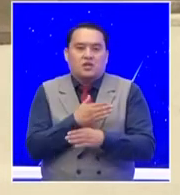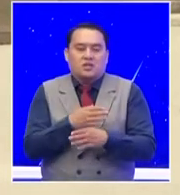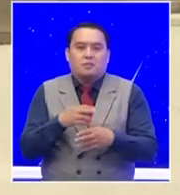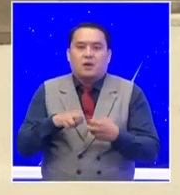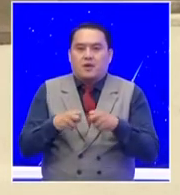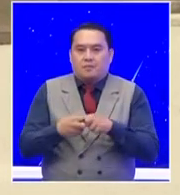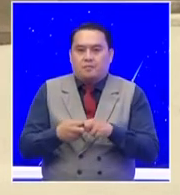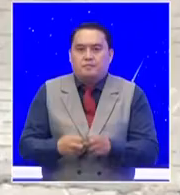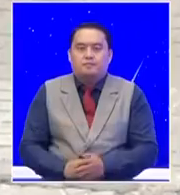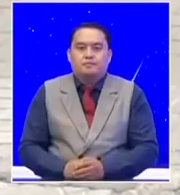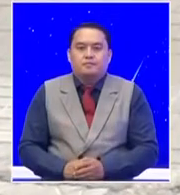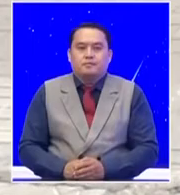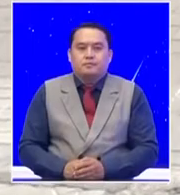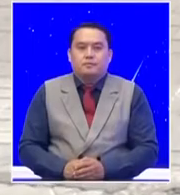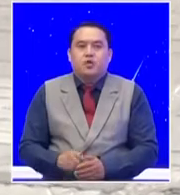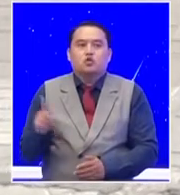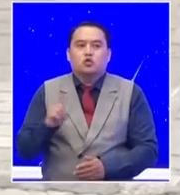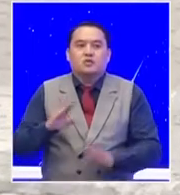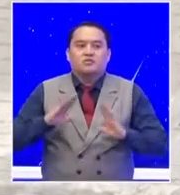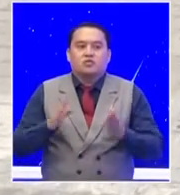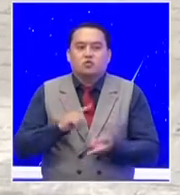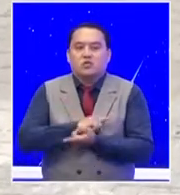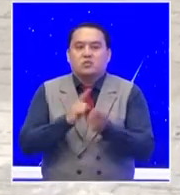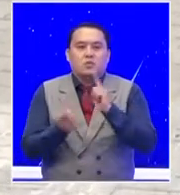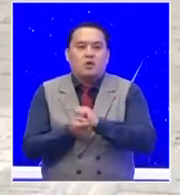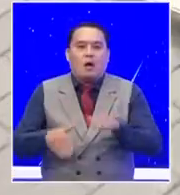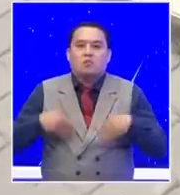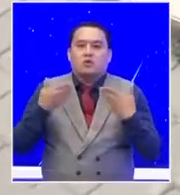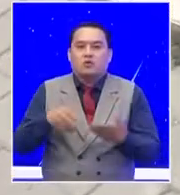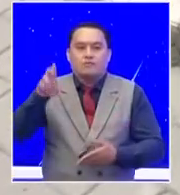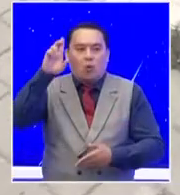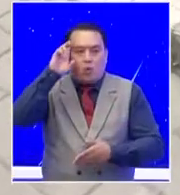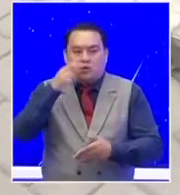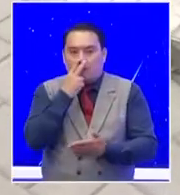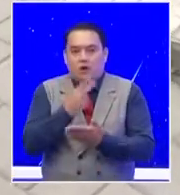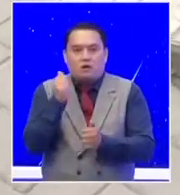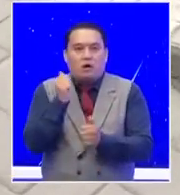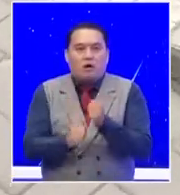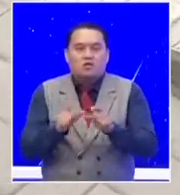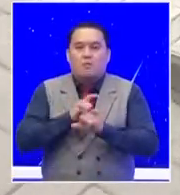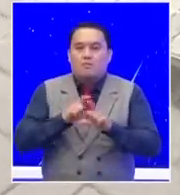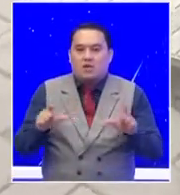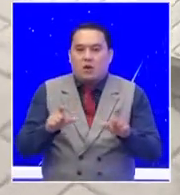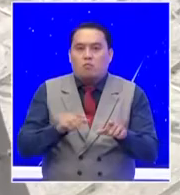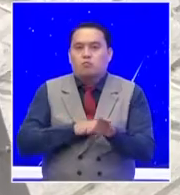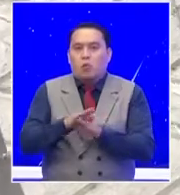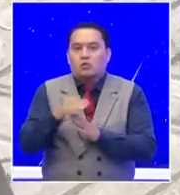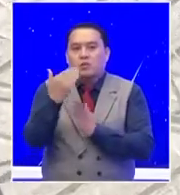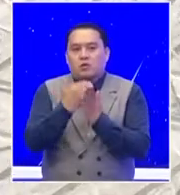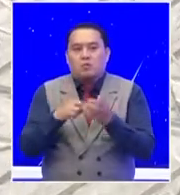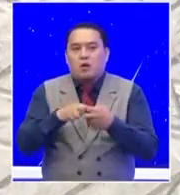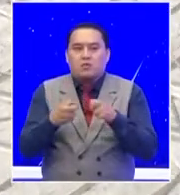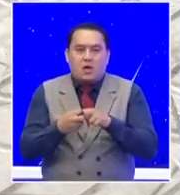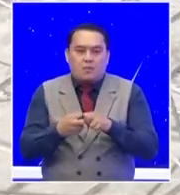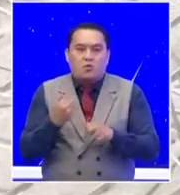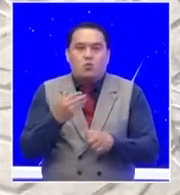данных проблем. Чтобы ситуацию изменить в корне, обращения в госорганы должны быть по каждому объекту отдельно, с полным описанием проблем